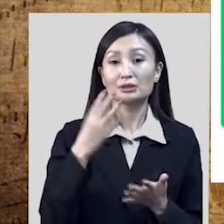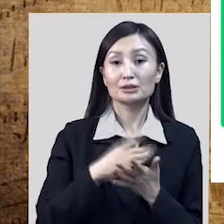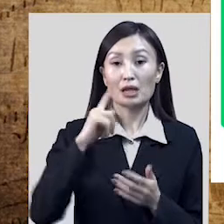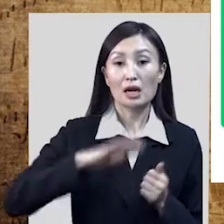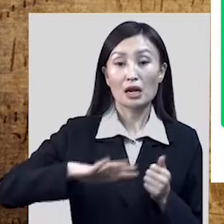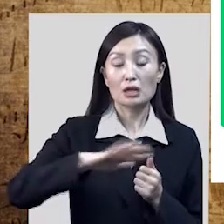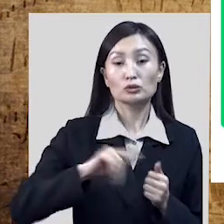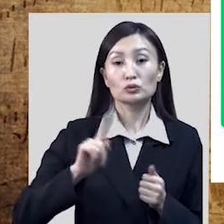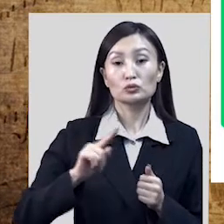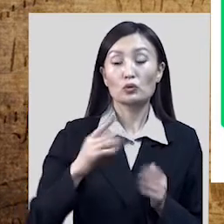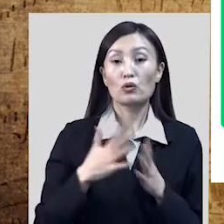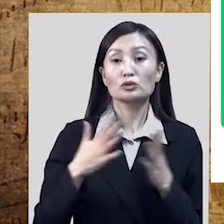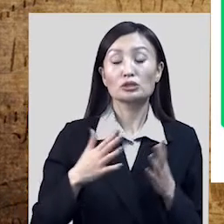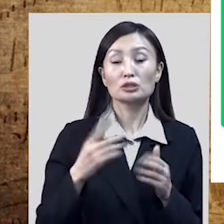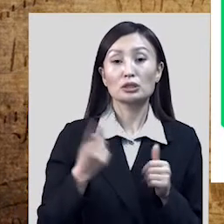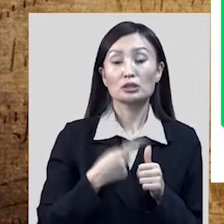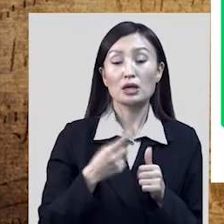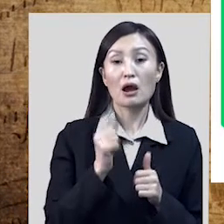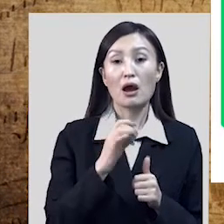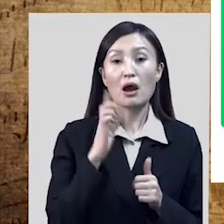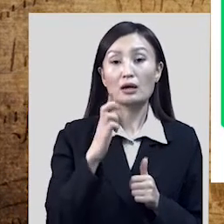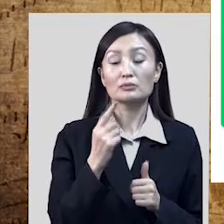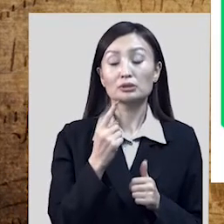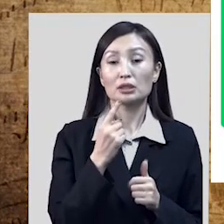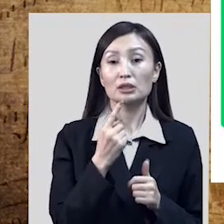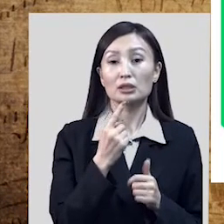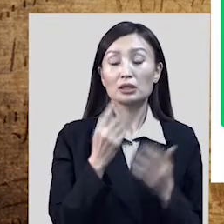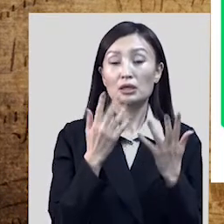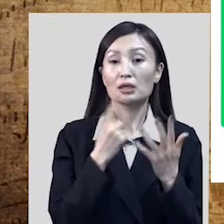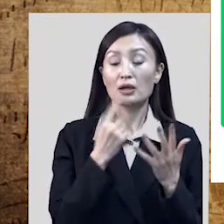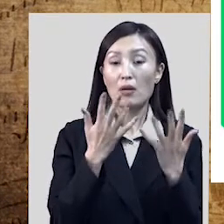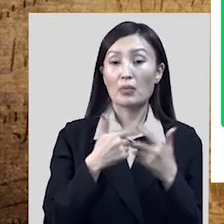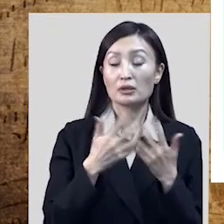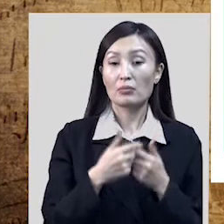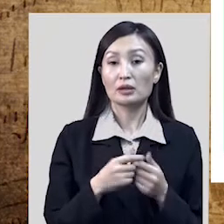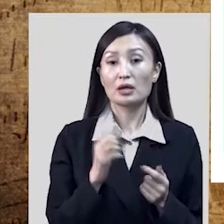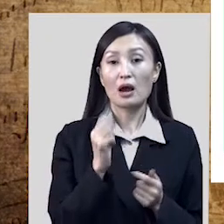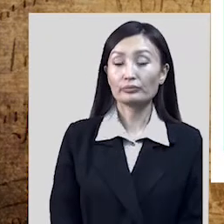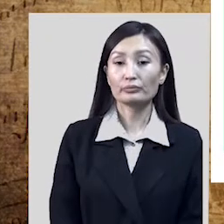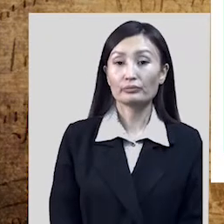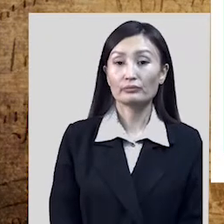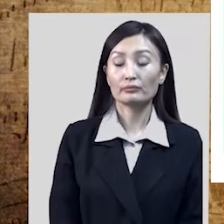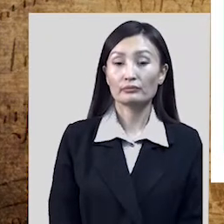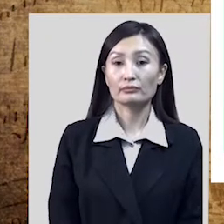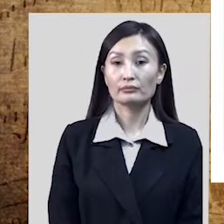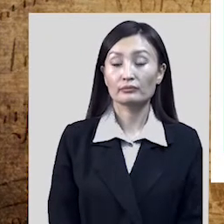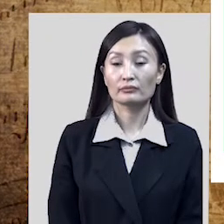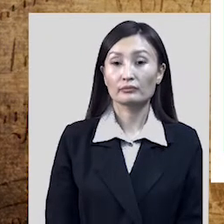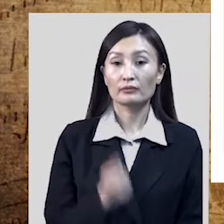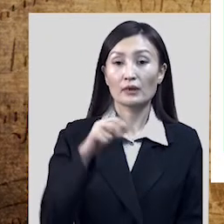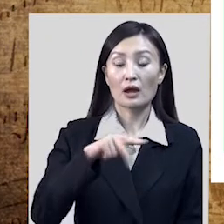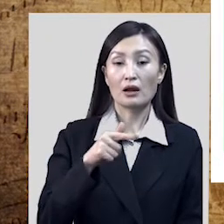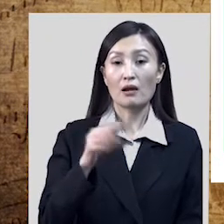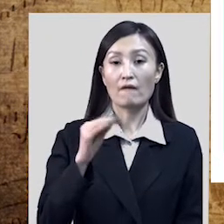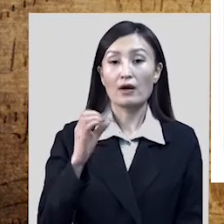в том что часто называют арабская математикой и астрономии в пуху аббасидов аль-фараби